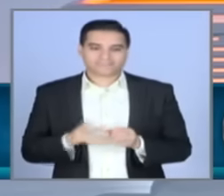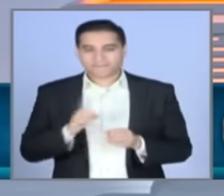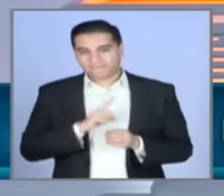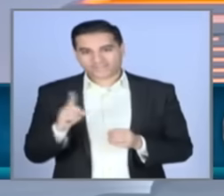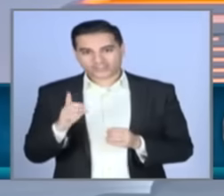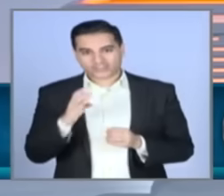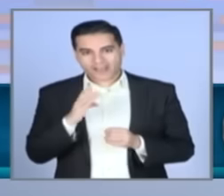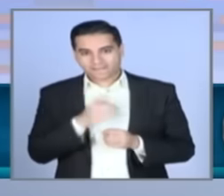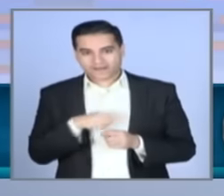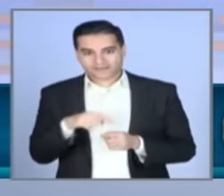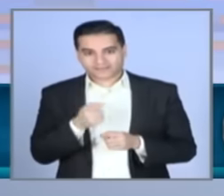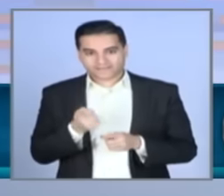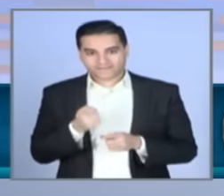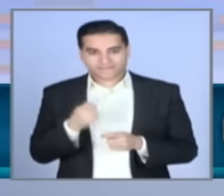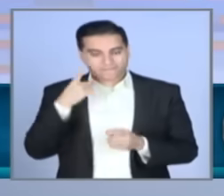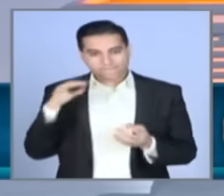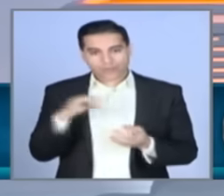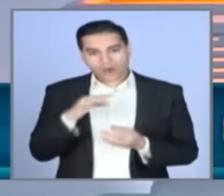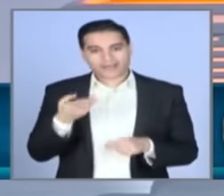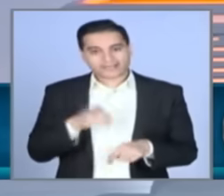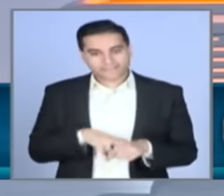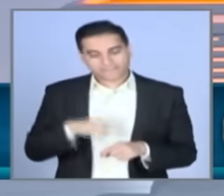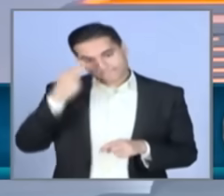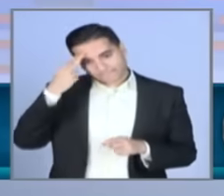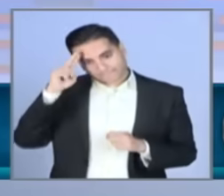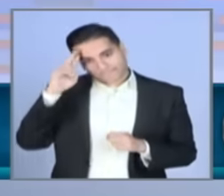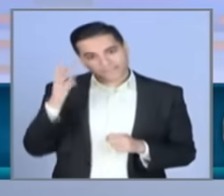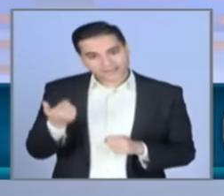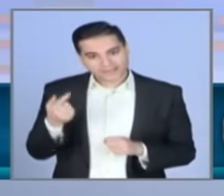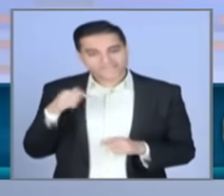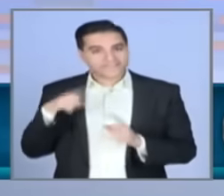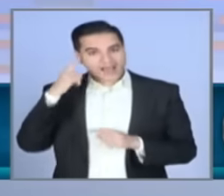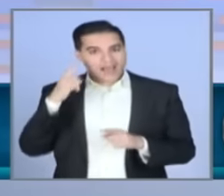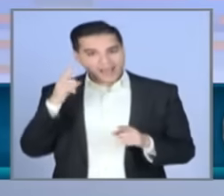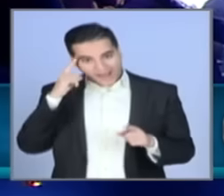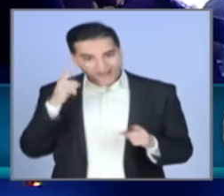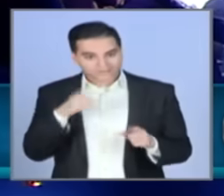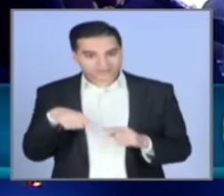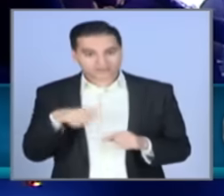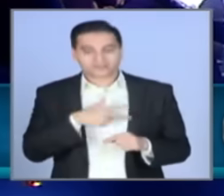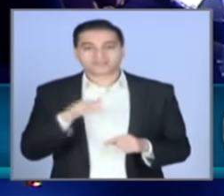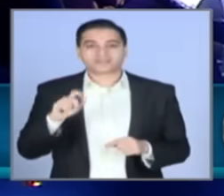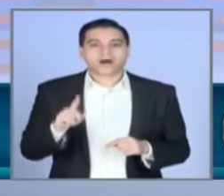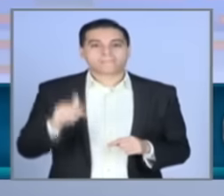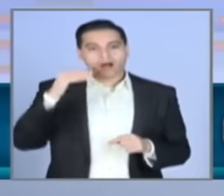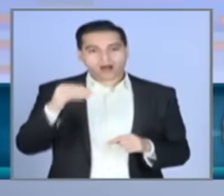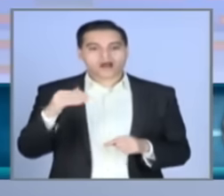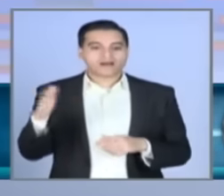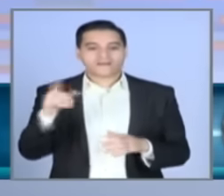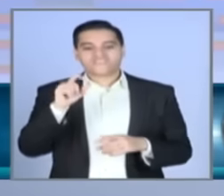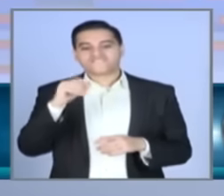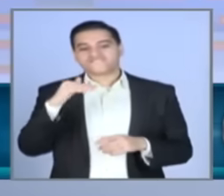مفيش إجابة؟ ملحن كمان. مين؟ في حد عارف؟ صباح